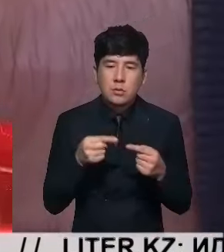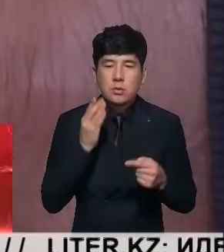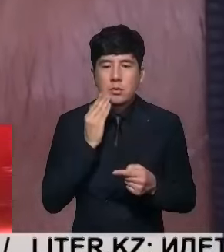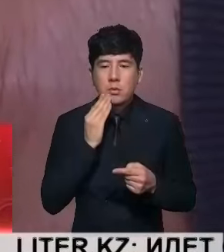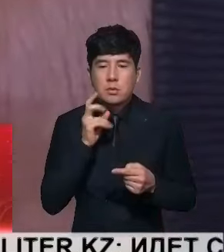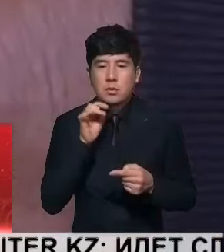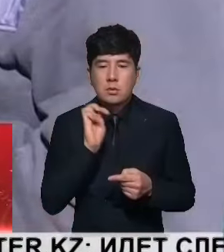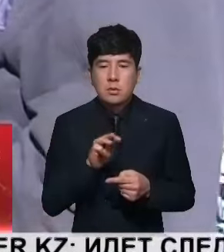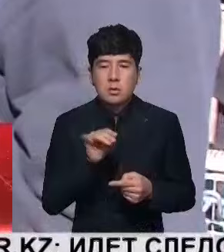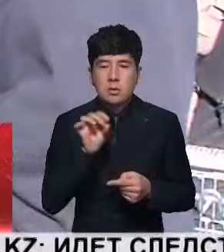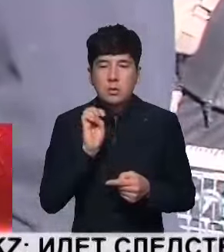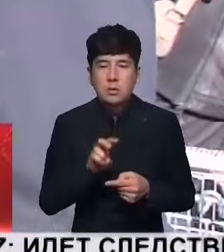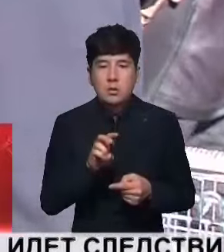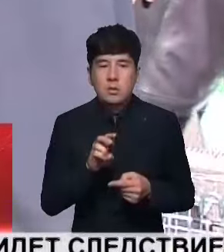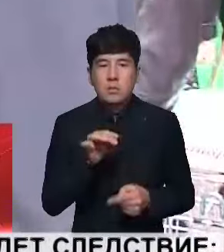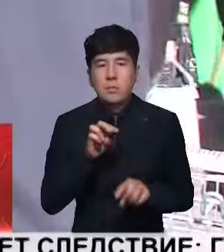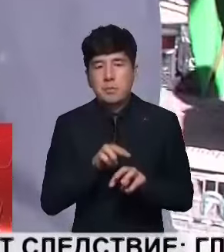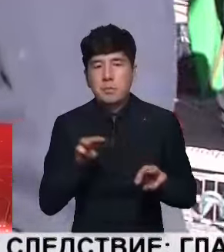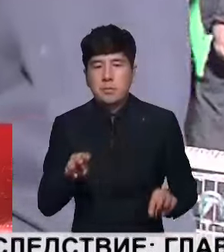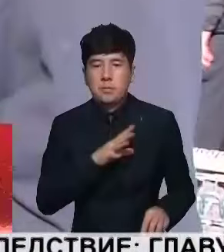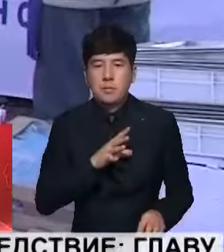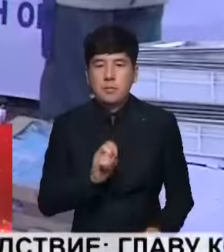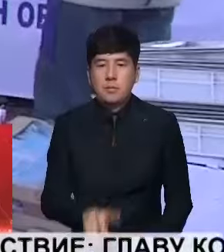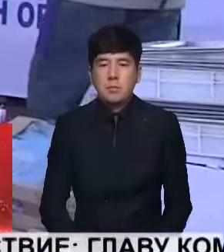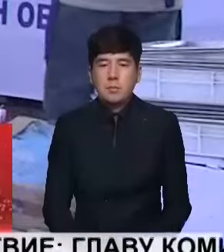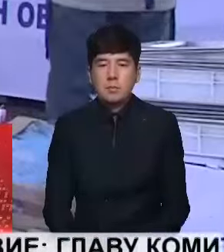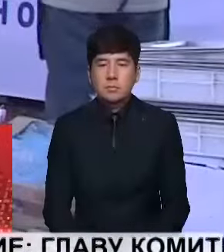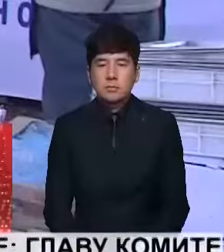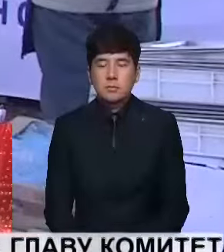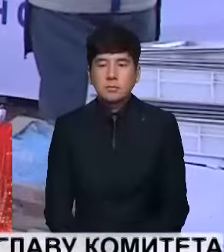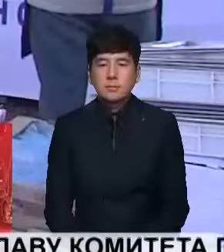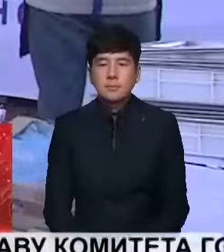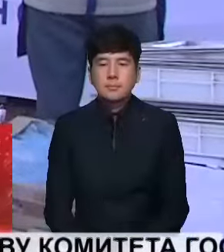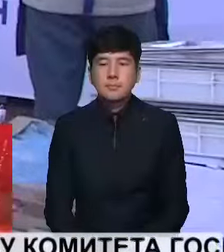будут минимизированы, отметил вице-премьер. Дильназ Насекенова, Нуржан Махмутов, Астана Таймс.